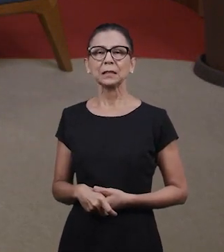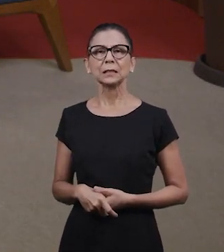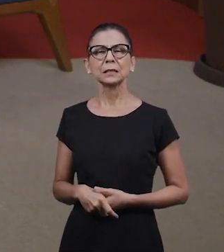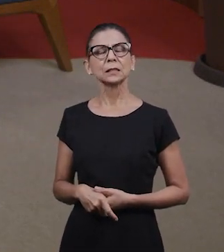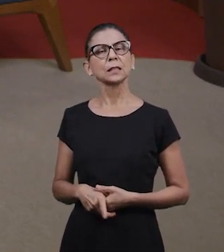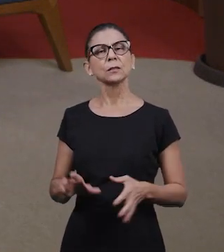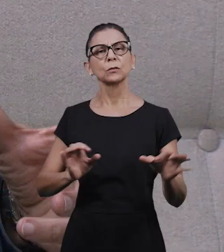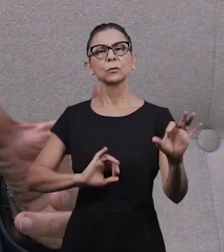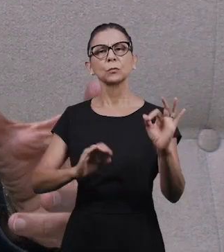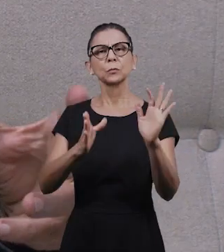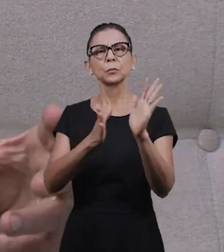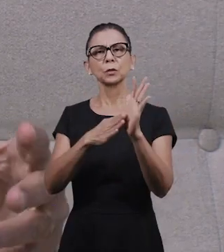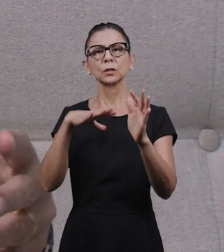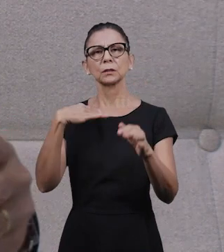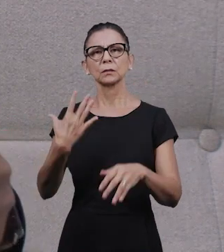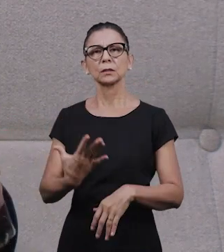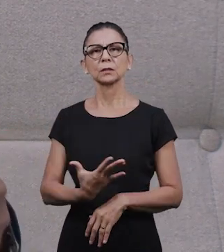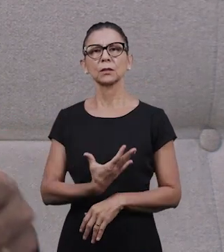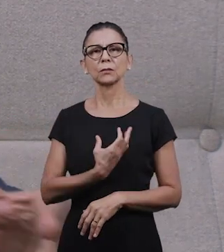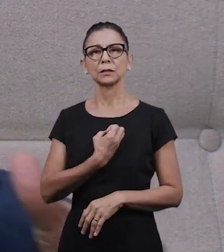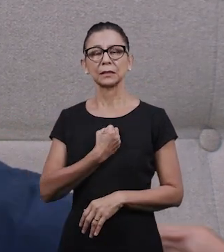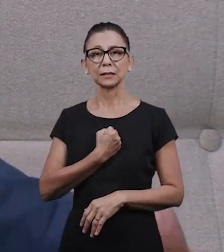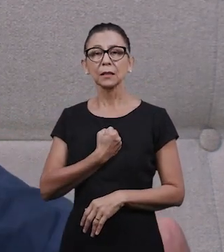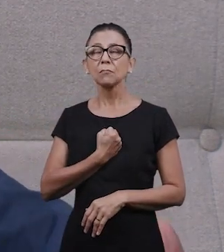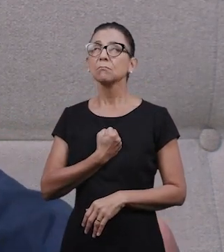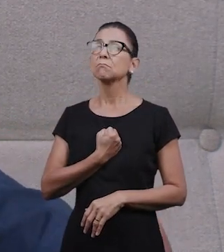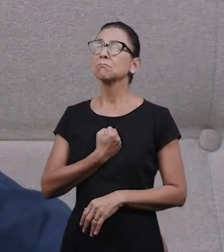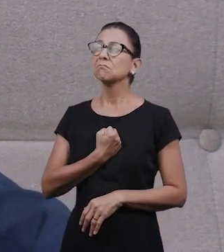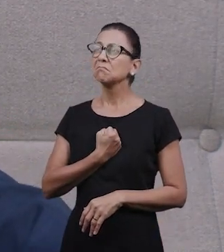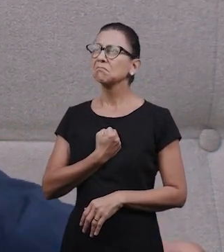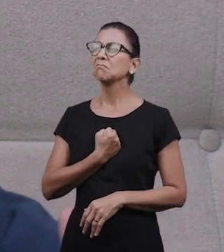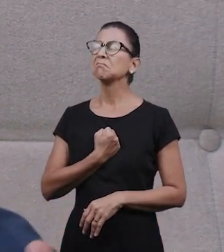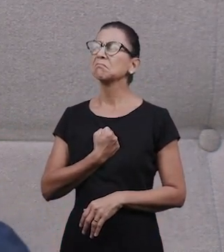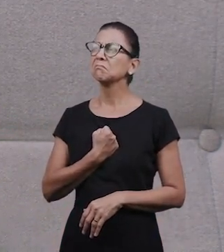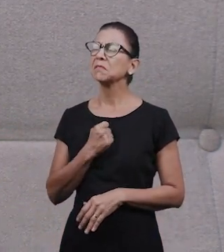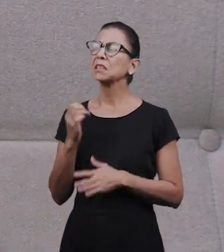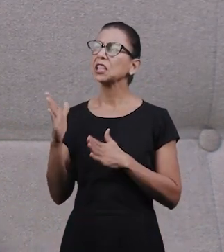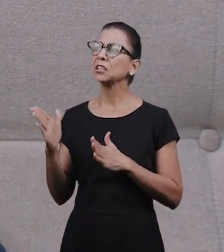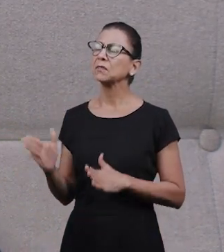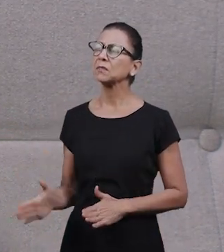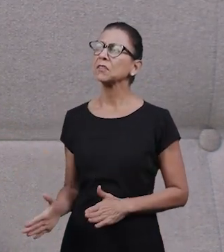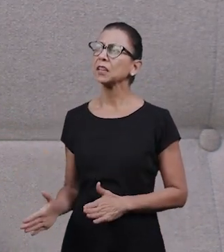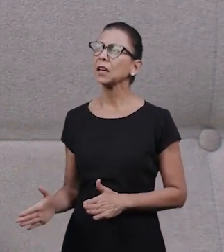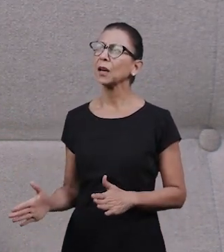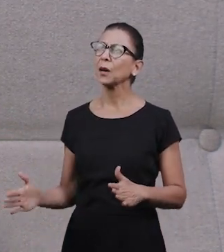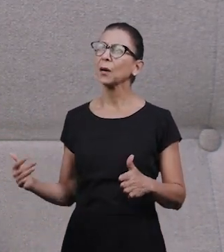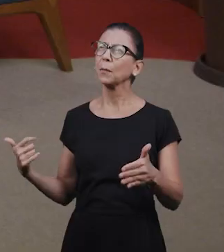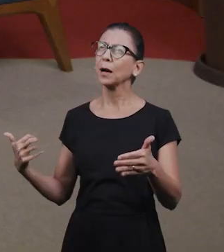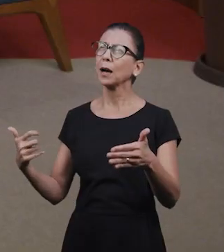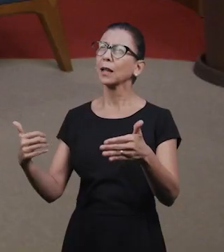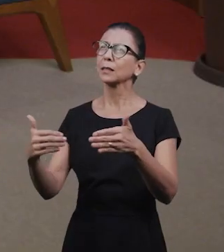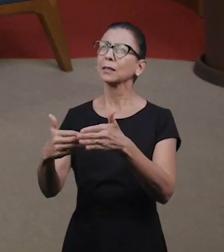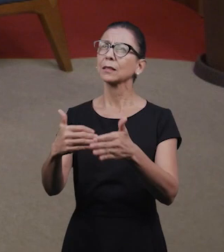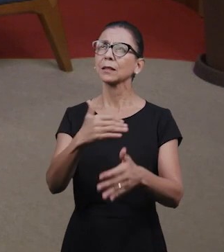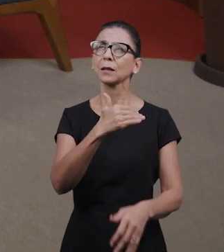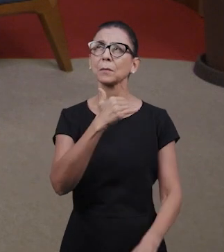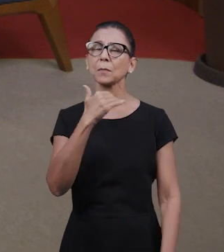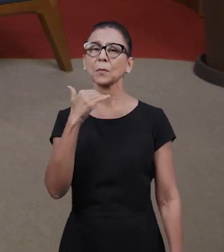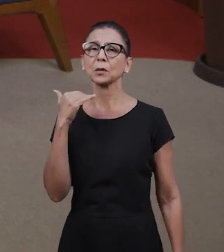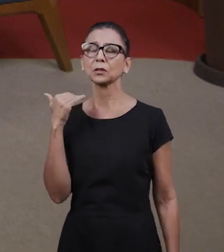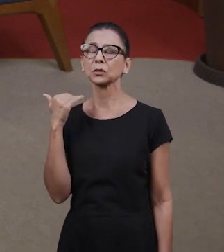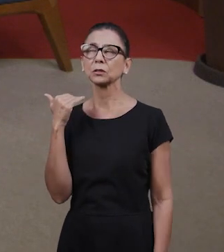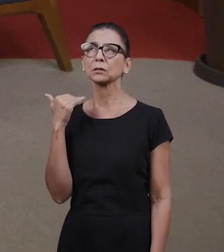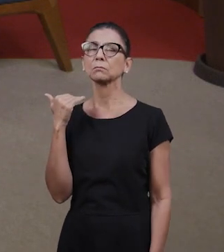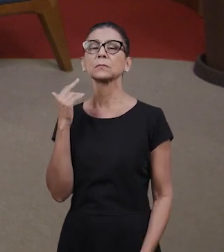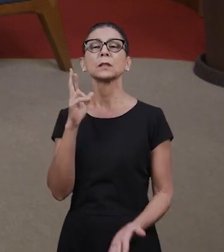il paraît que les choses sont un peu antagoniques. Et sois fidèle jusqu'à la mort, que vous gagnerez la vie